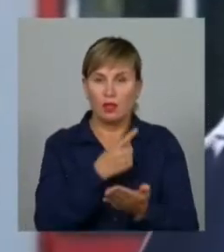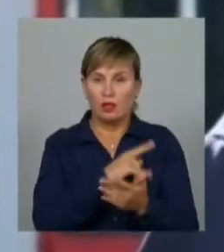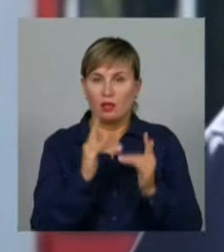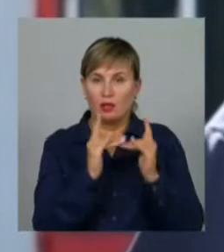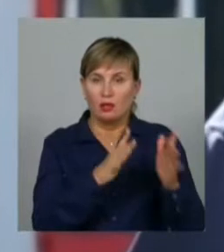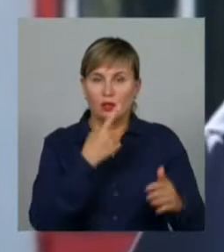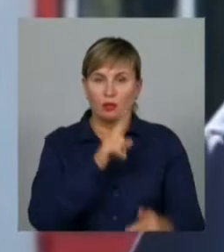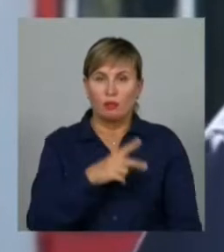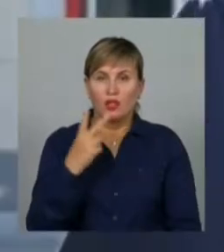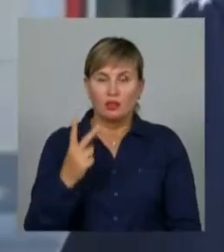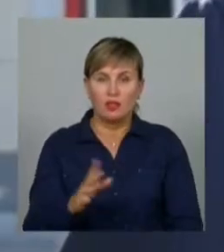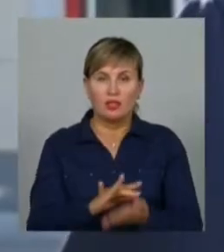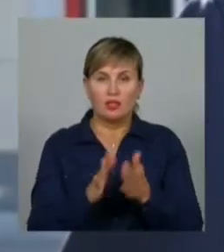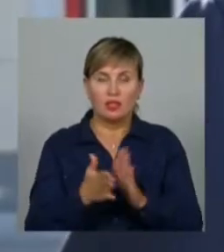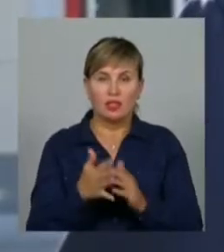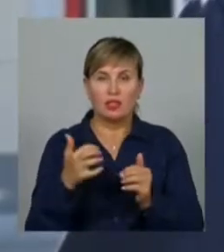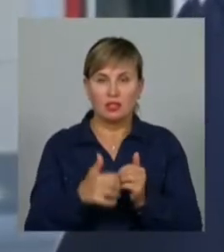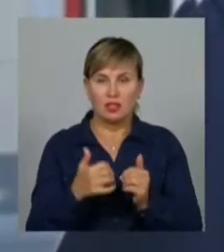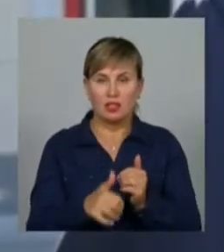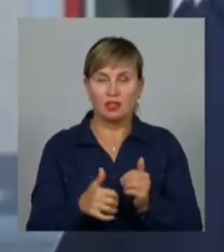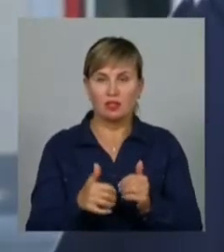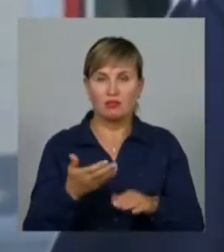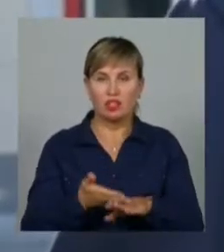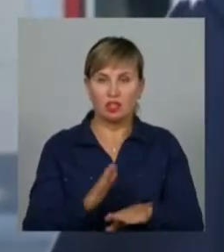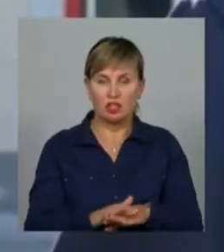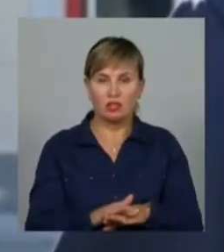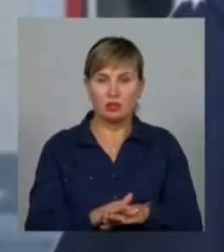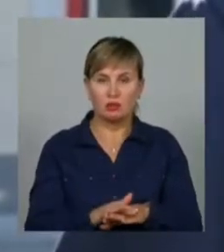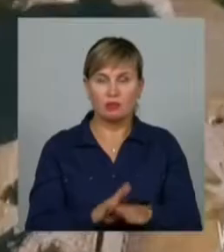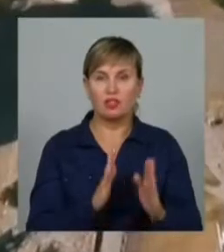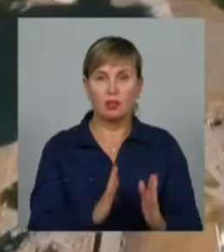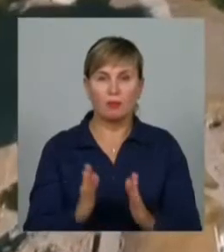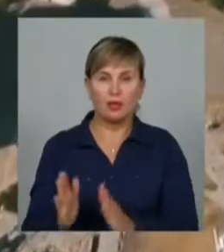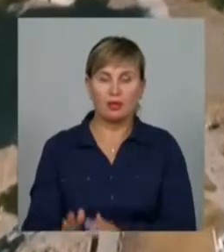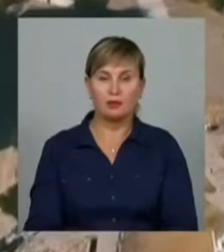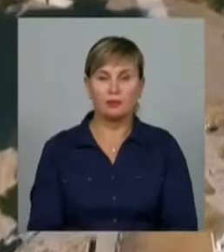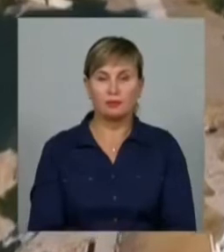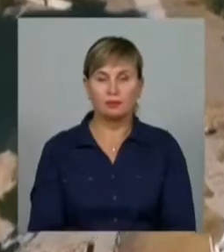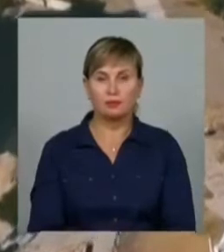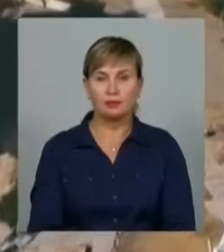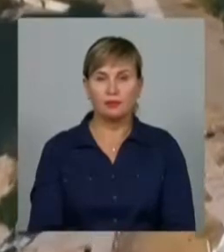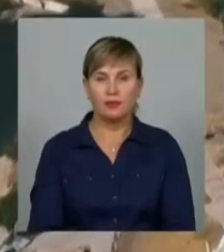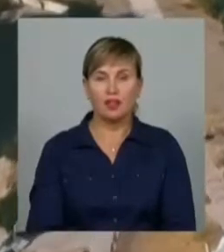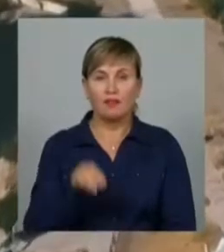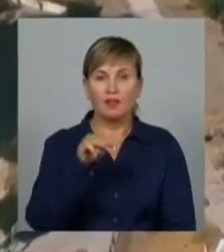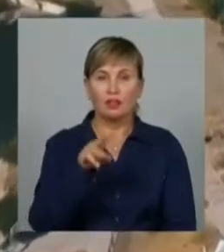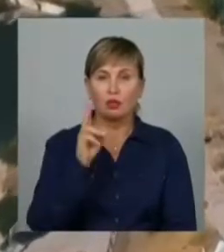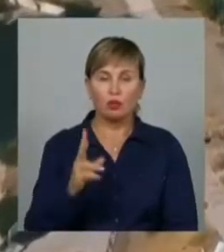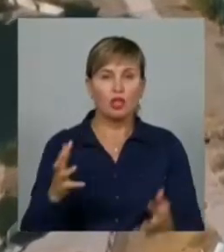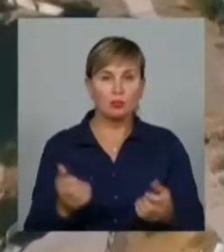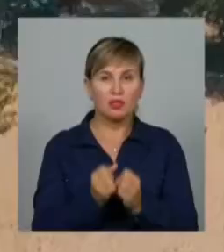Нур-Султан номер 2. Состояние средней степени тяжести стабильное. Тем же днем в Талдыкургане